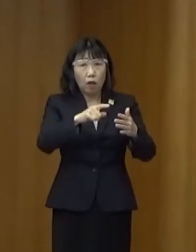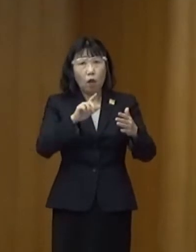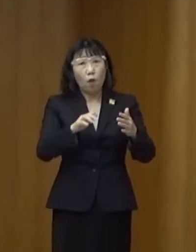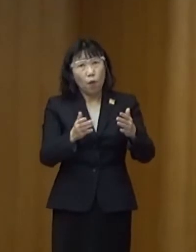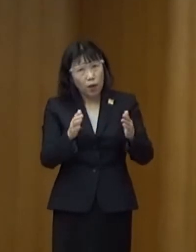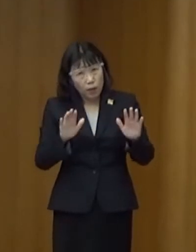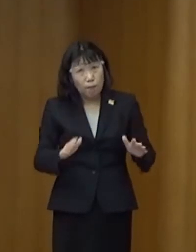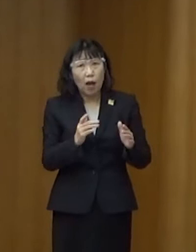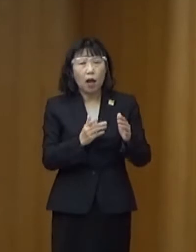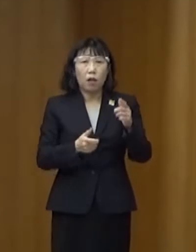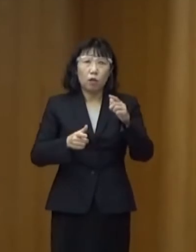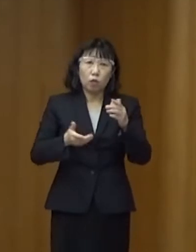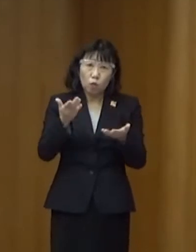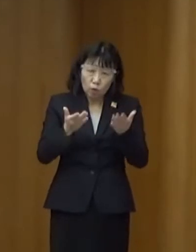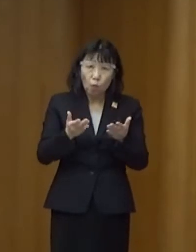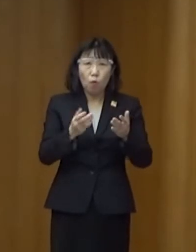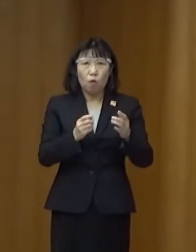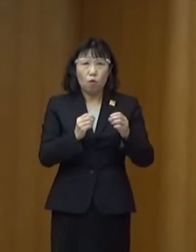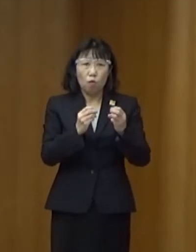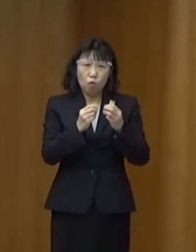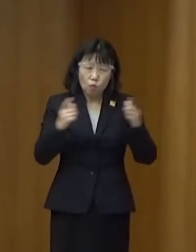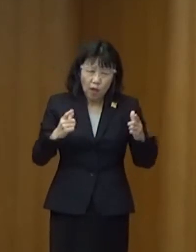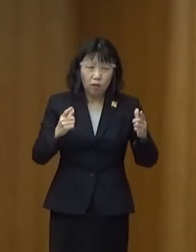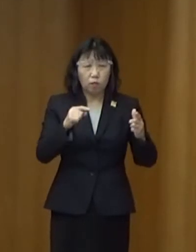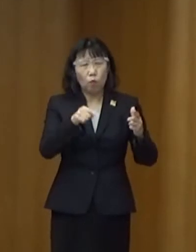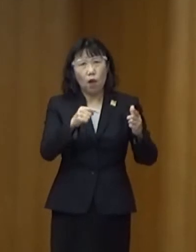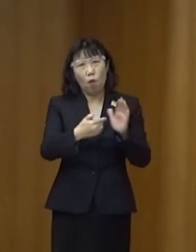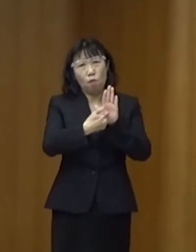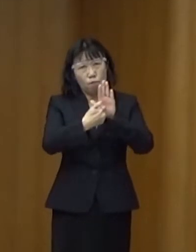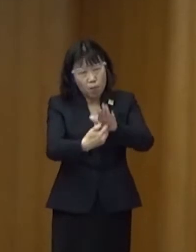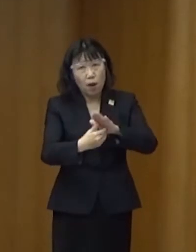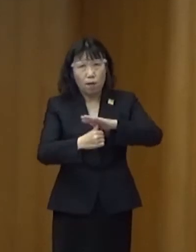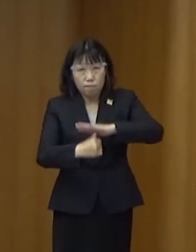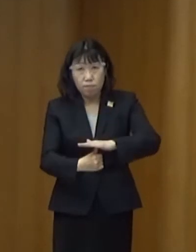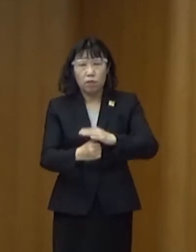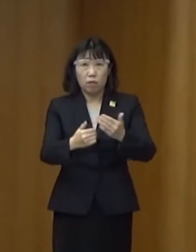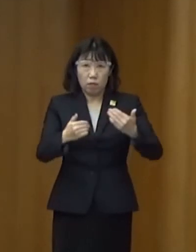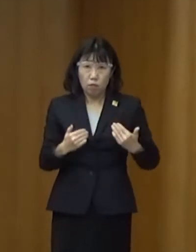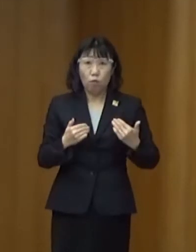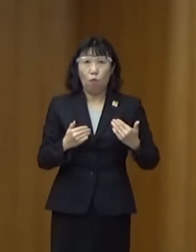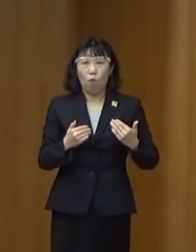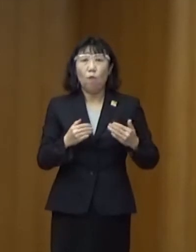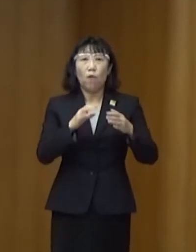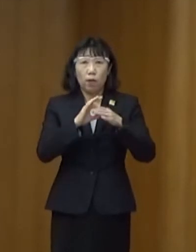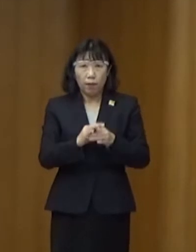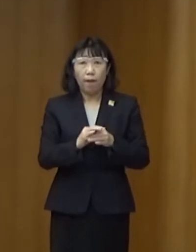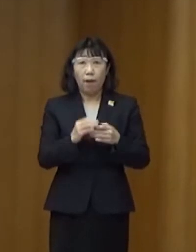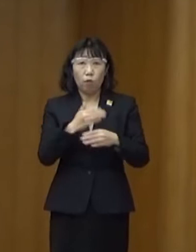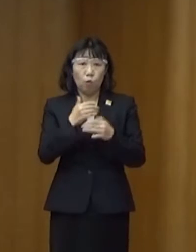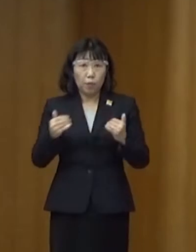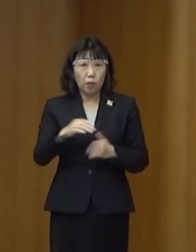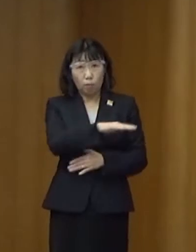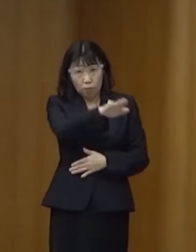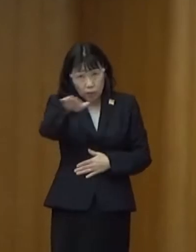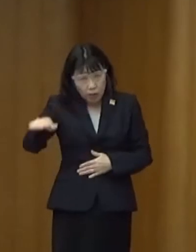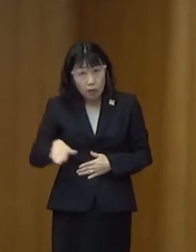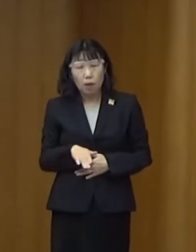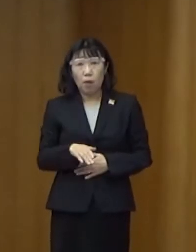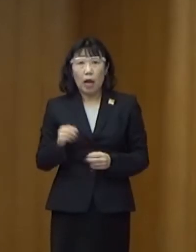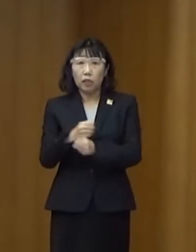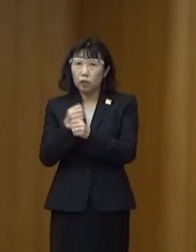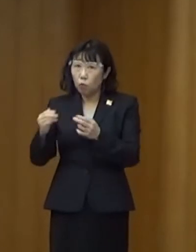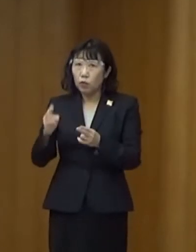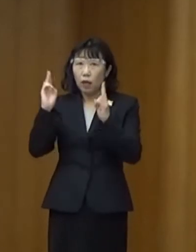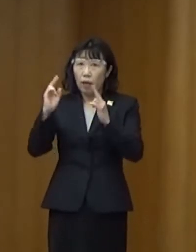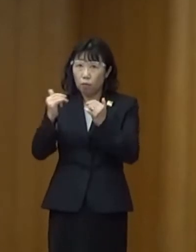拡大を抑えて、全道への感染拡大を防いでいく、このために道民の皆様、事業者の